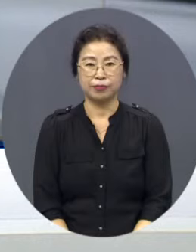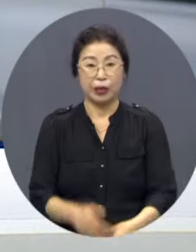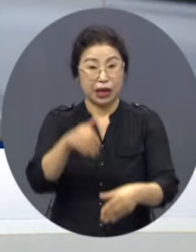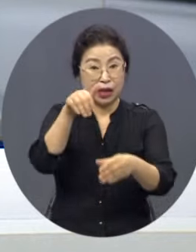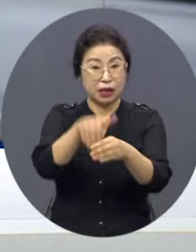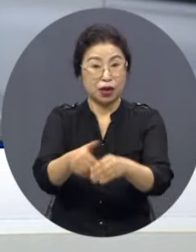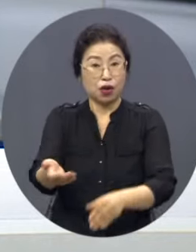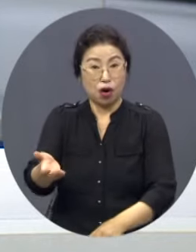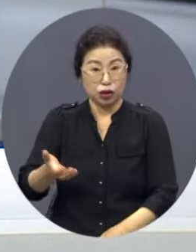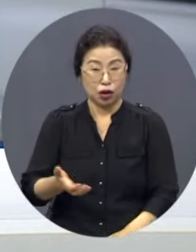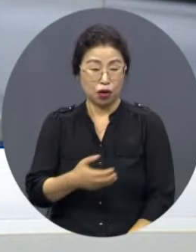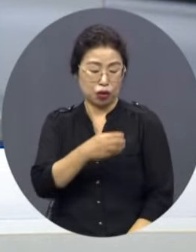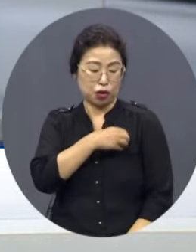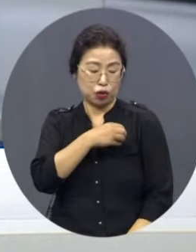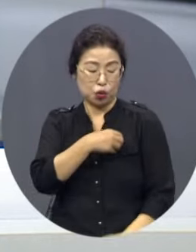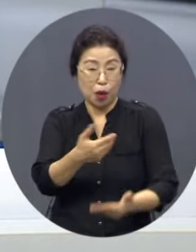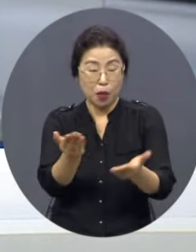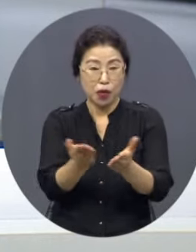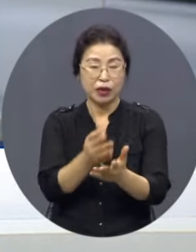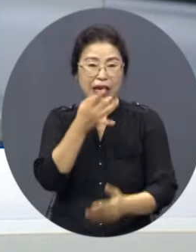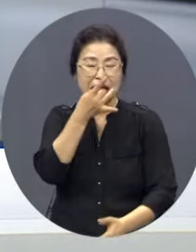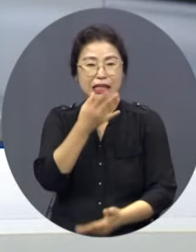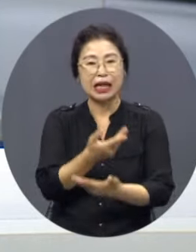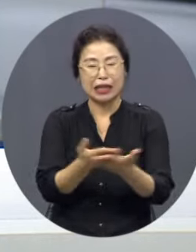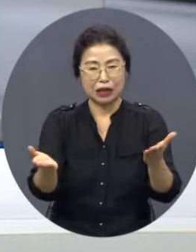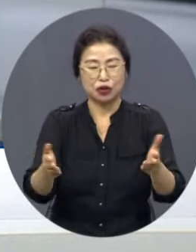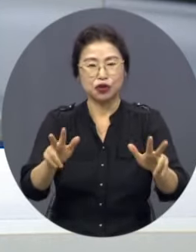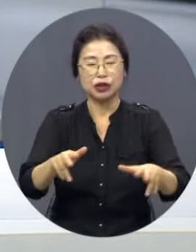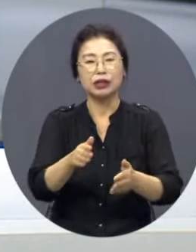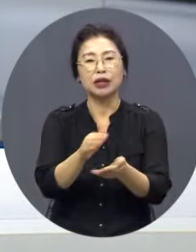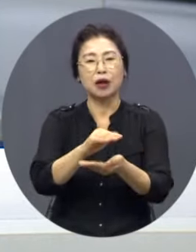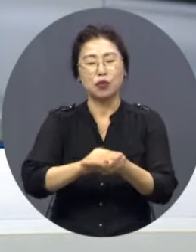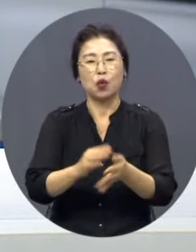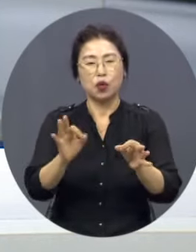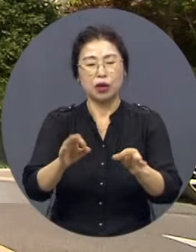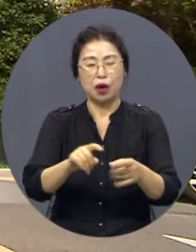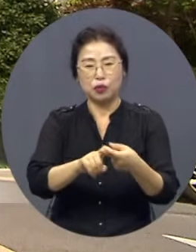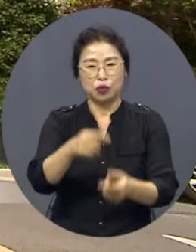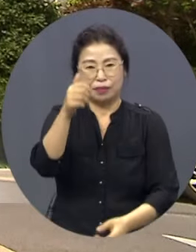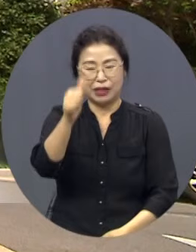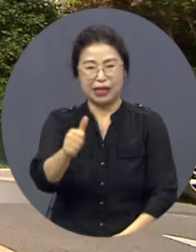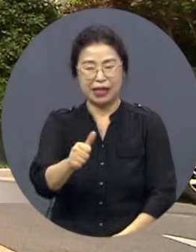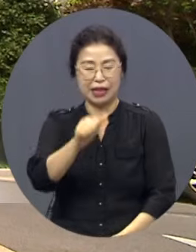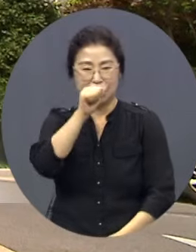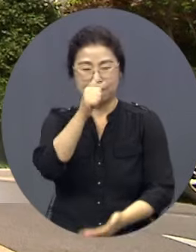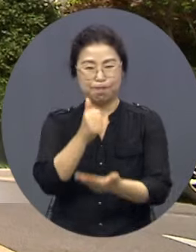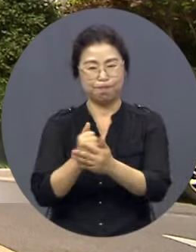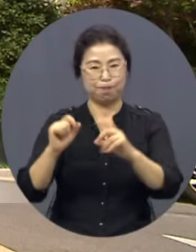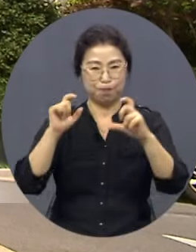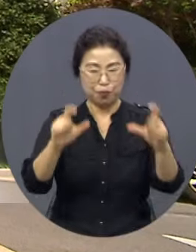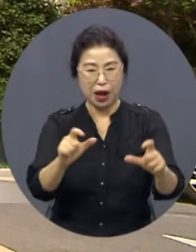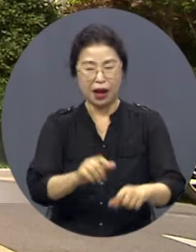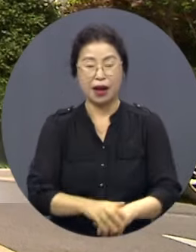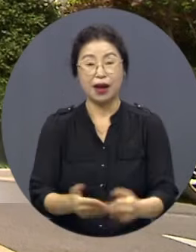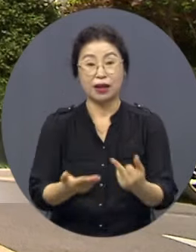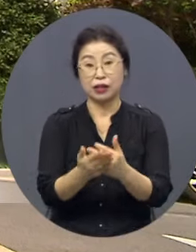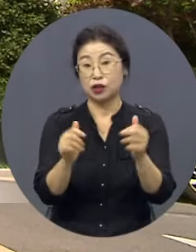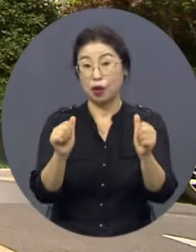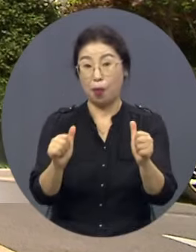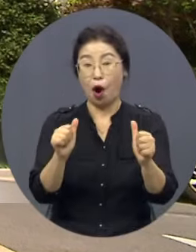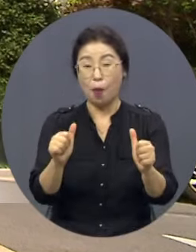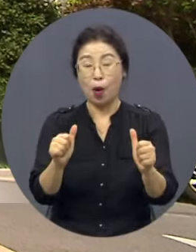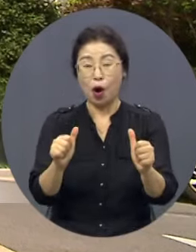선거를 앞두고 조합원들에게 쌀을 돌린 현직 농협조합장에게 실형이 선고됐습니다.